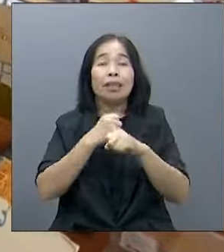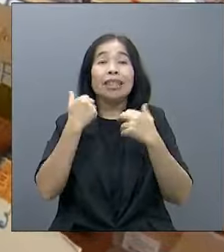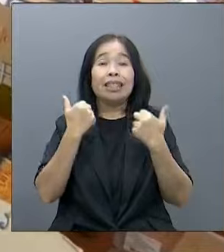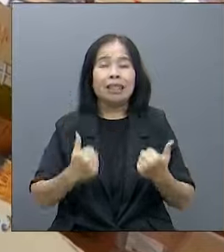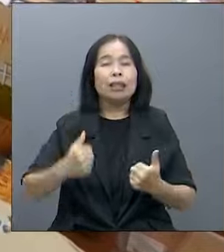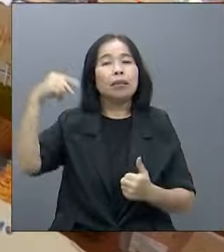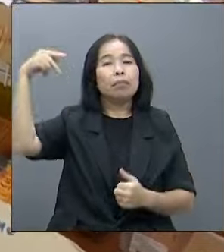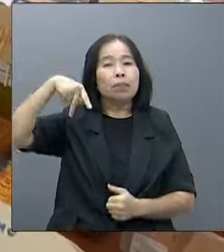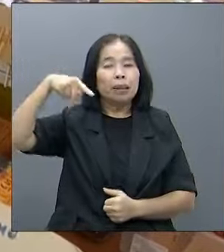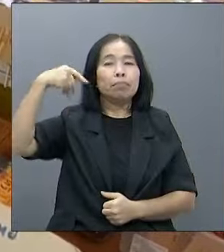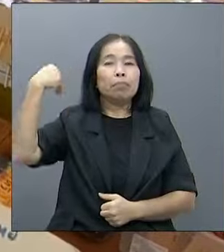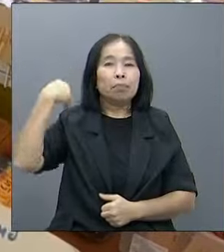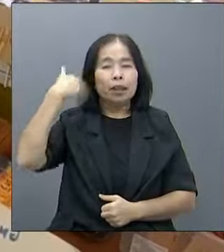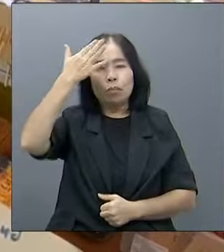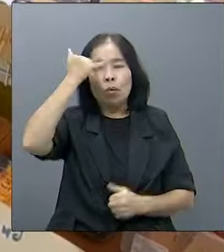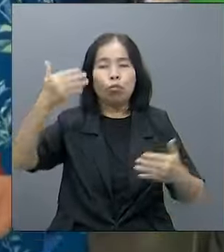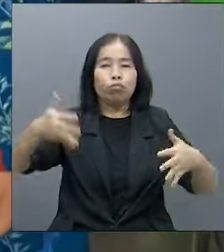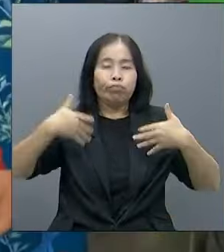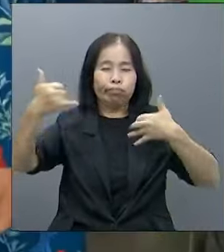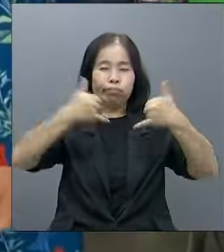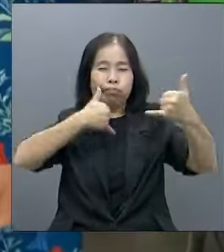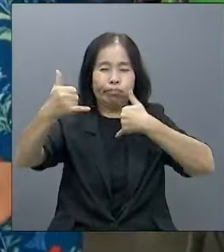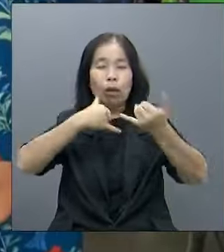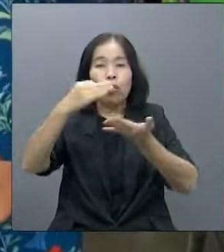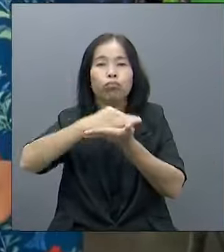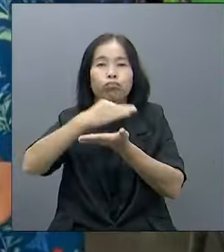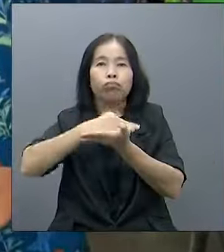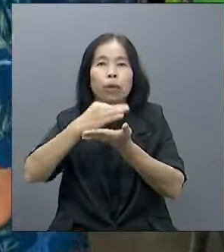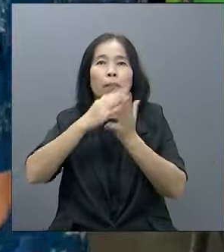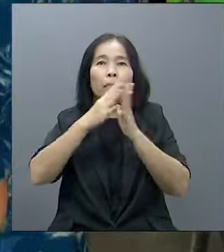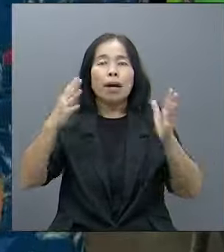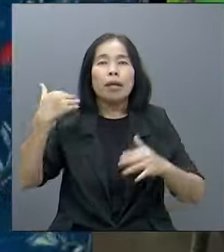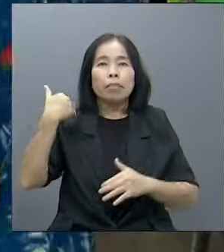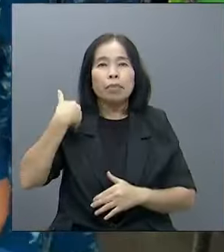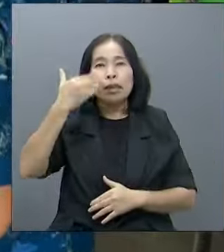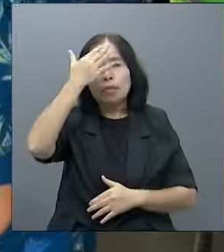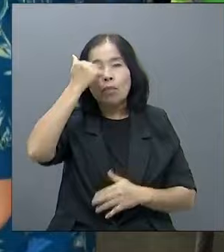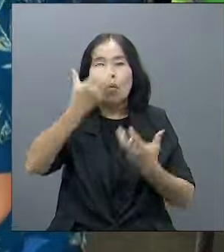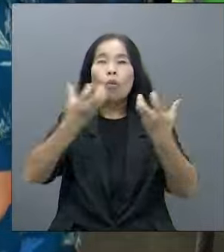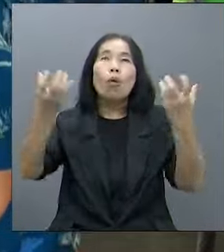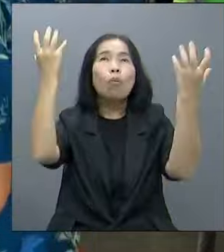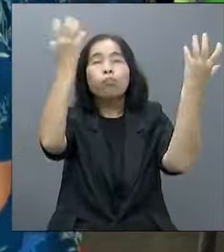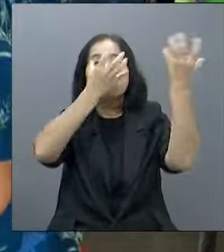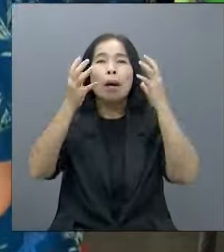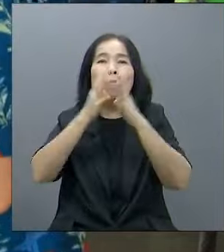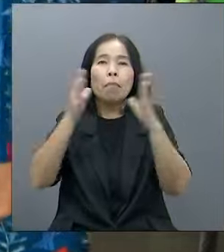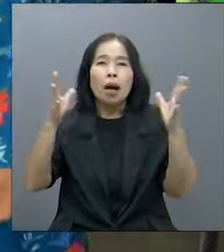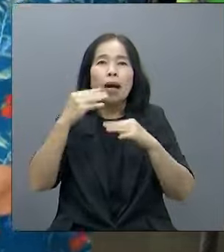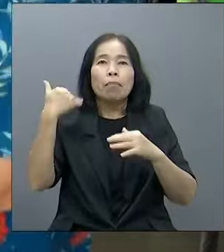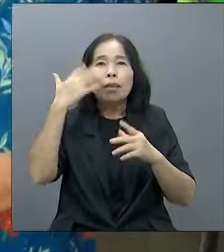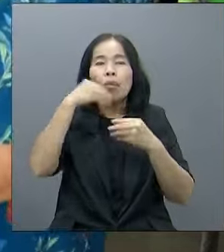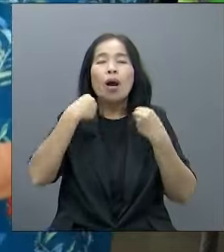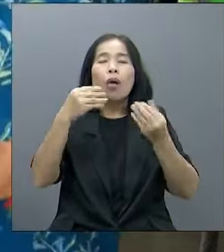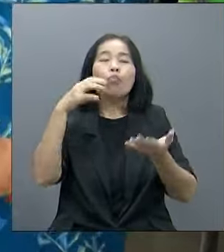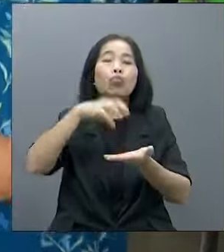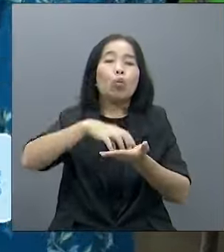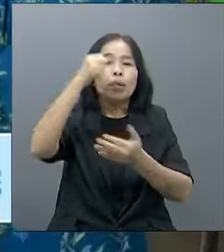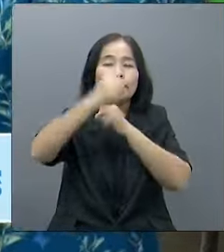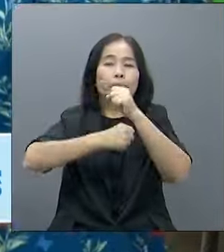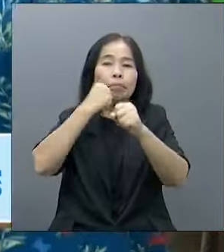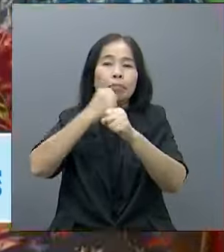หน่อยนะคะค่อนข้างคึกคักเพราะว่าลูกค้าหลายคนเข้ามาจับจ่ายใช้สอยของประดับเครื่องไหว้กันจำนวนมากเพื่อเสริมความสิริมงคลในช่